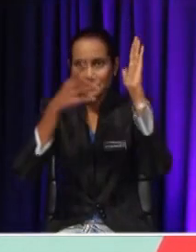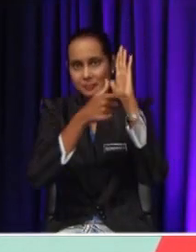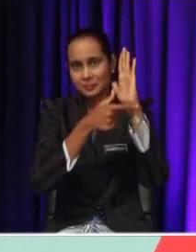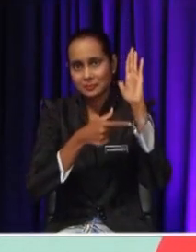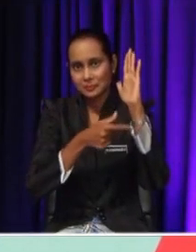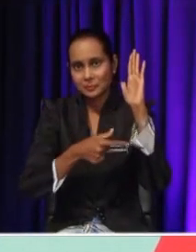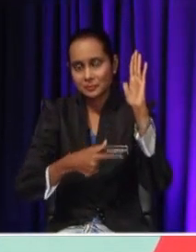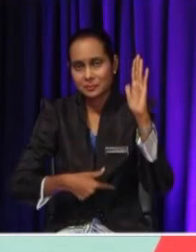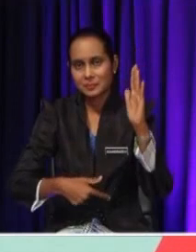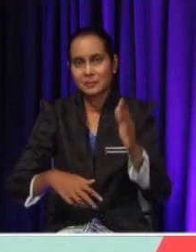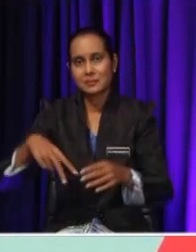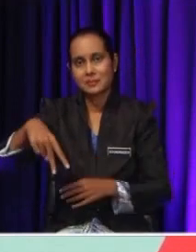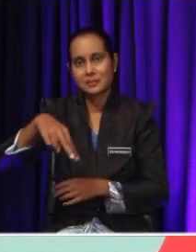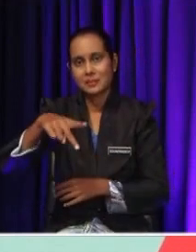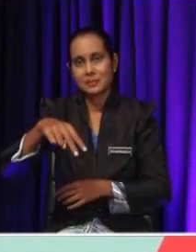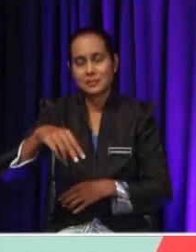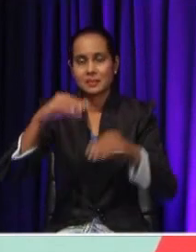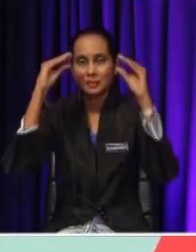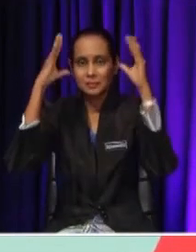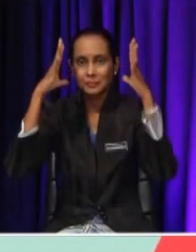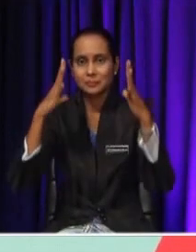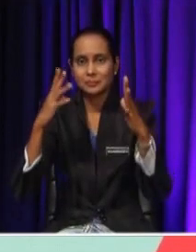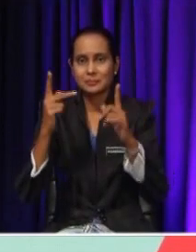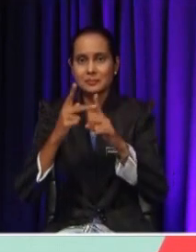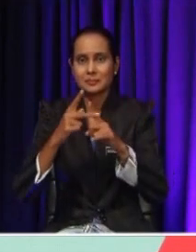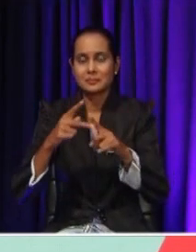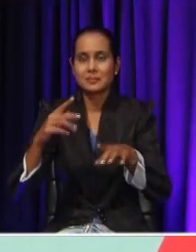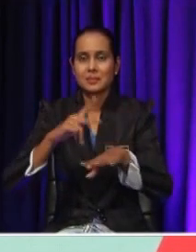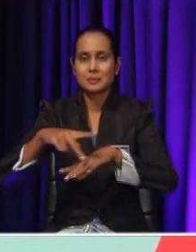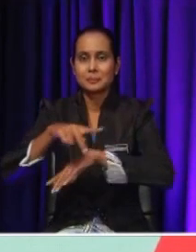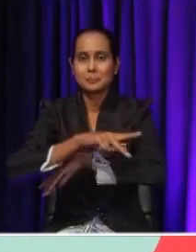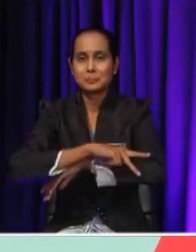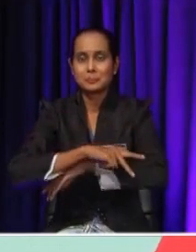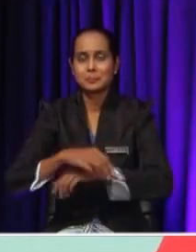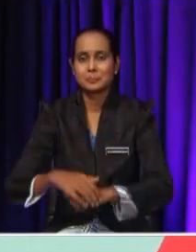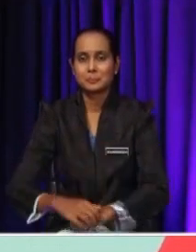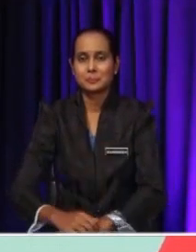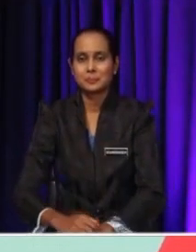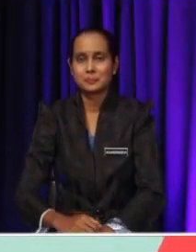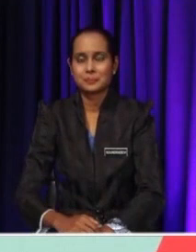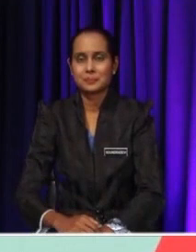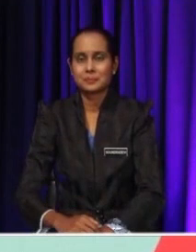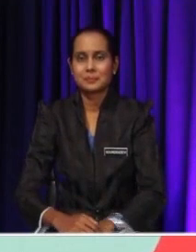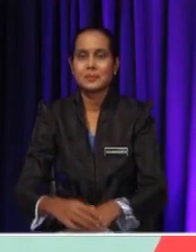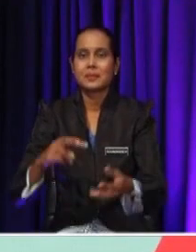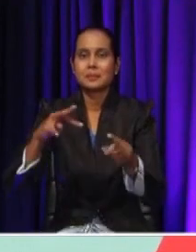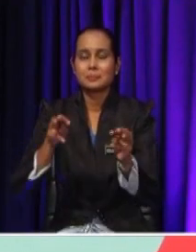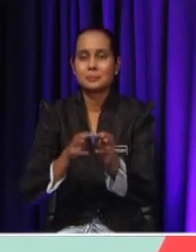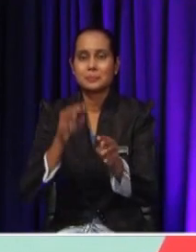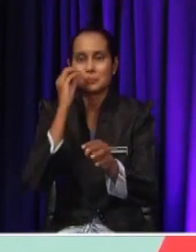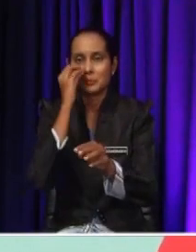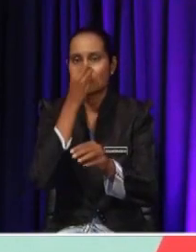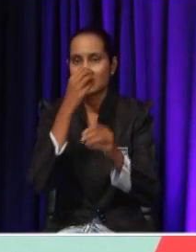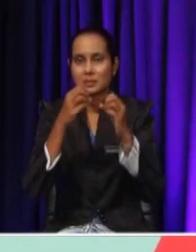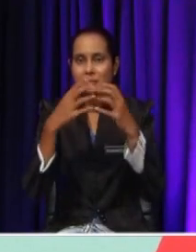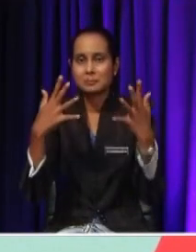ah berguru kepalang ajar ibarat bunga kembang tak jadi Hah